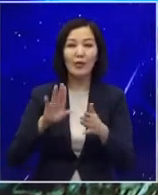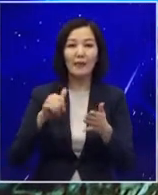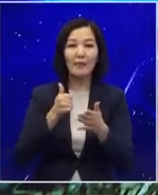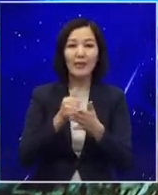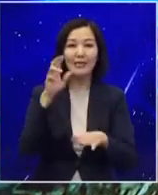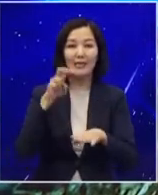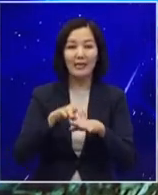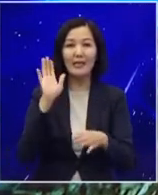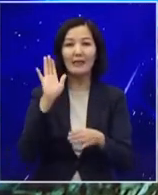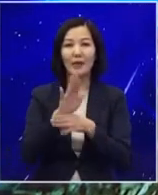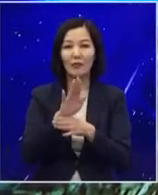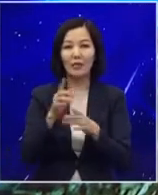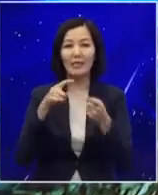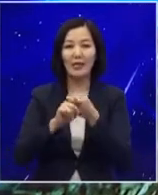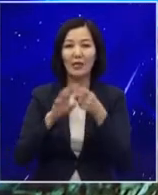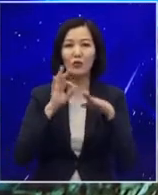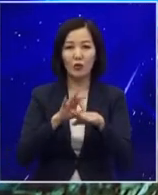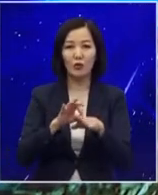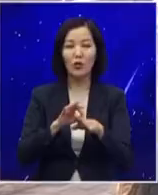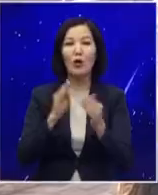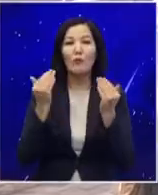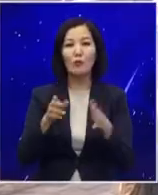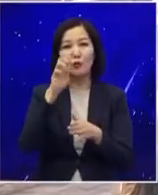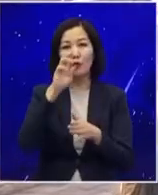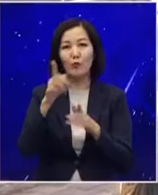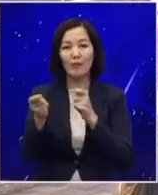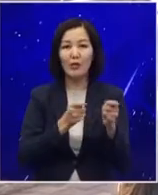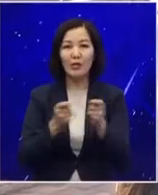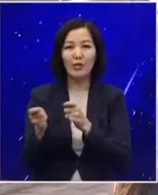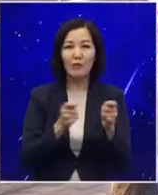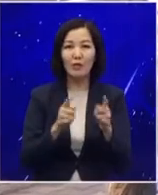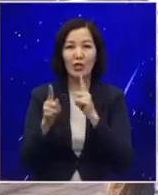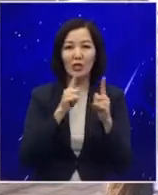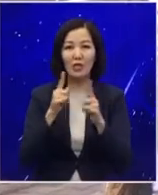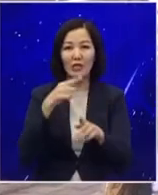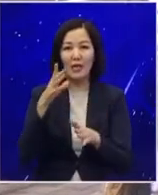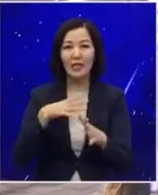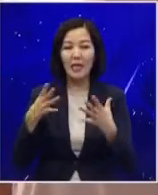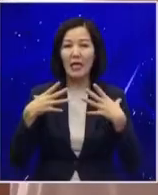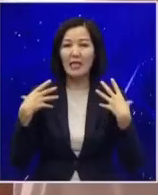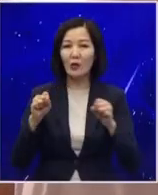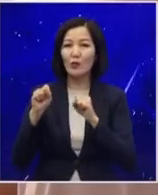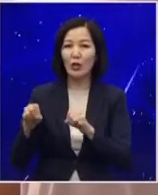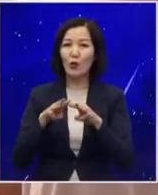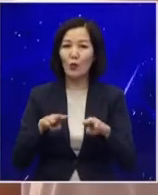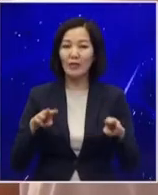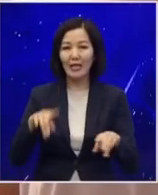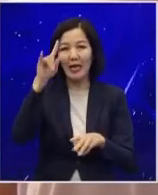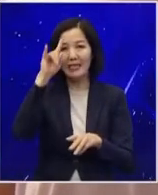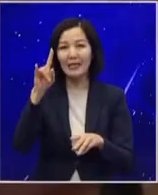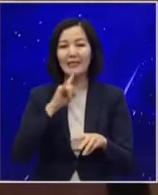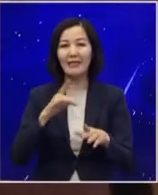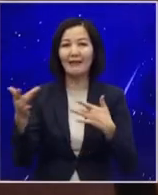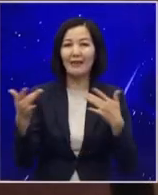санитарының қаулысына сәйкес жүргізіледі. Бұл туралы үкімет басшысы төрағалығымен өткен селекторлық жиында айтылды. Денсаулық сақтау министрі